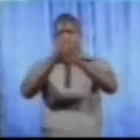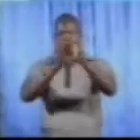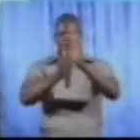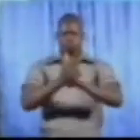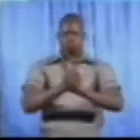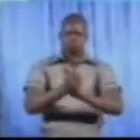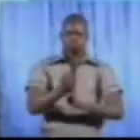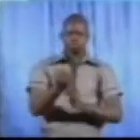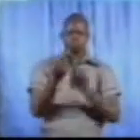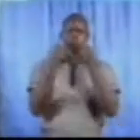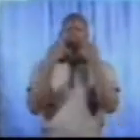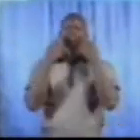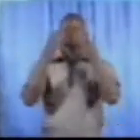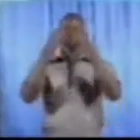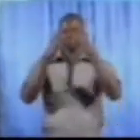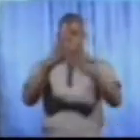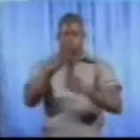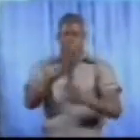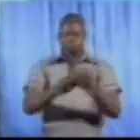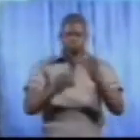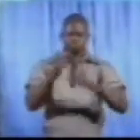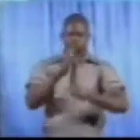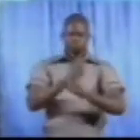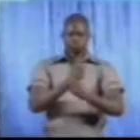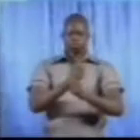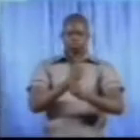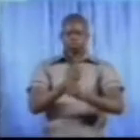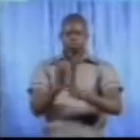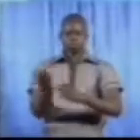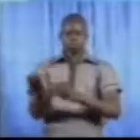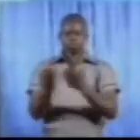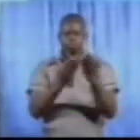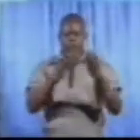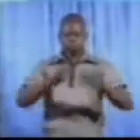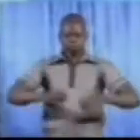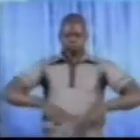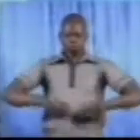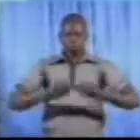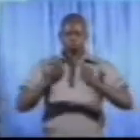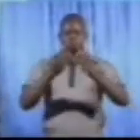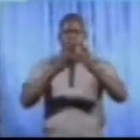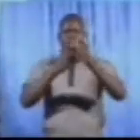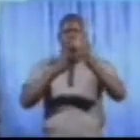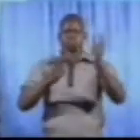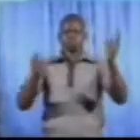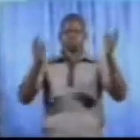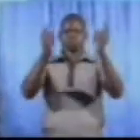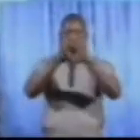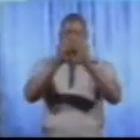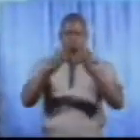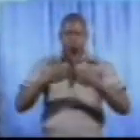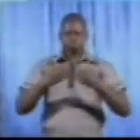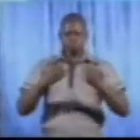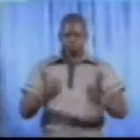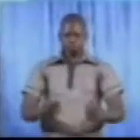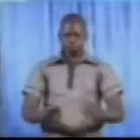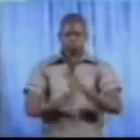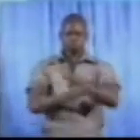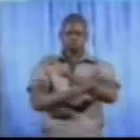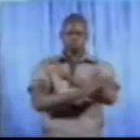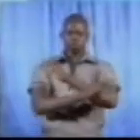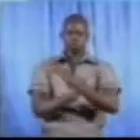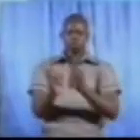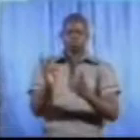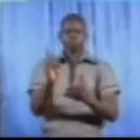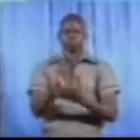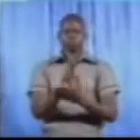au regard des niches d'emploi et des métiers porteurs existants. La première étape des rencontres a eu lieu à Gawa, dans le Pony.